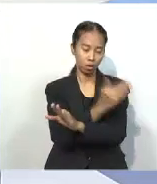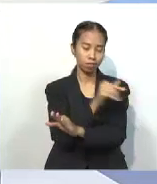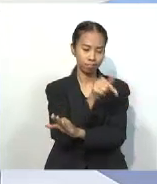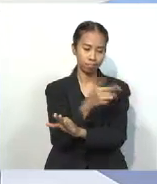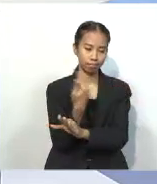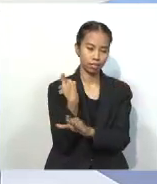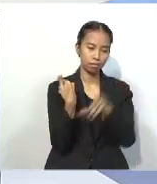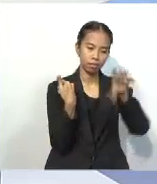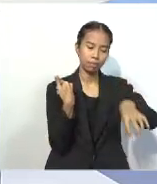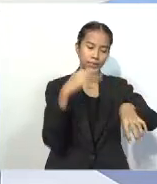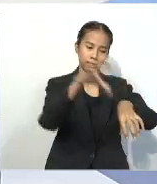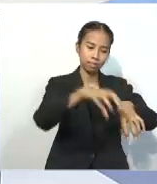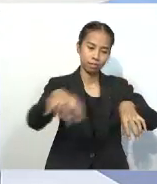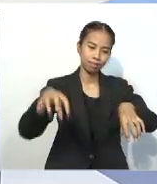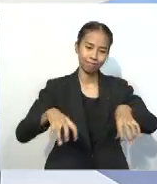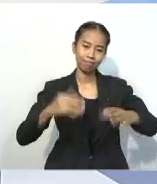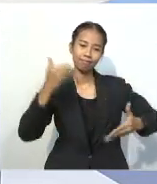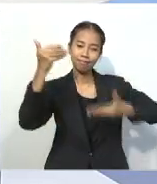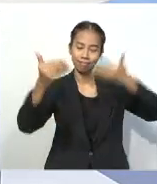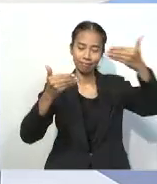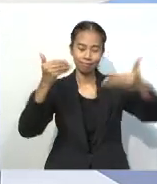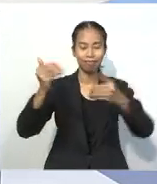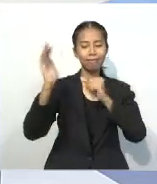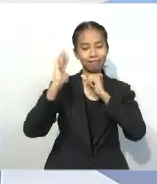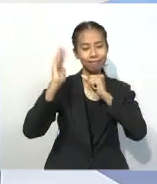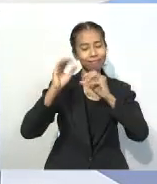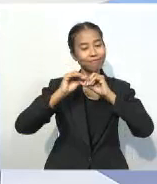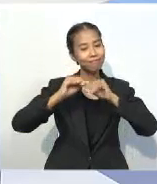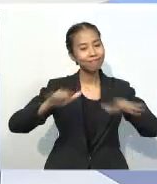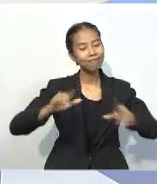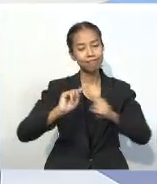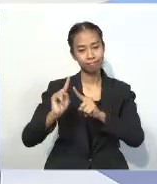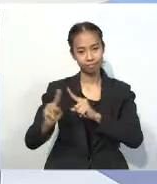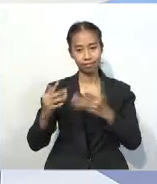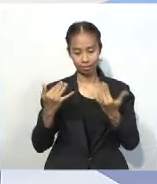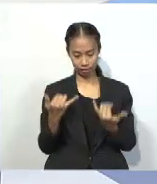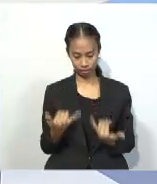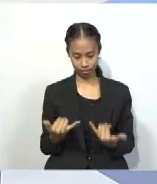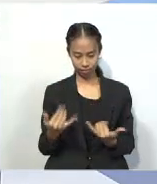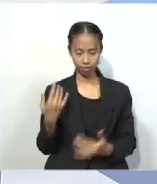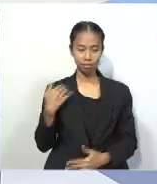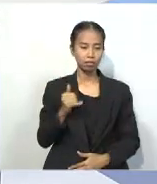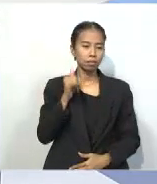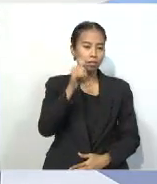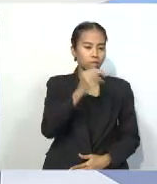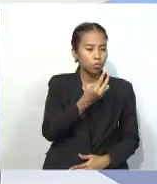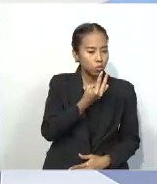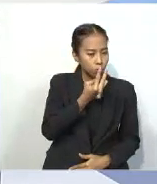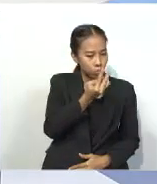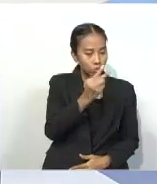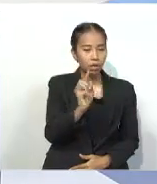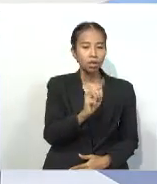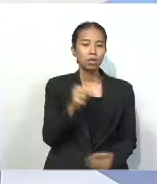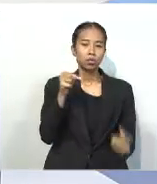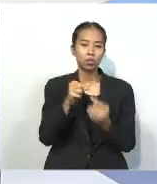คะก็จะมีหน่วยงานต่างๆเข้ามาจัดกิจกรรมประชาสัมพันธ์กันนะคะวันนี้ค่ะน้องทีมข่าวของเราเนี่ยไปติดตามหนึ่งในบรรยากาศ